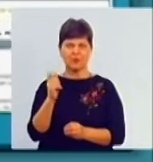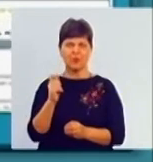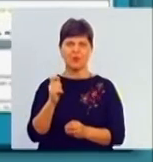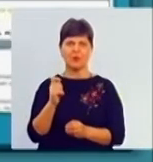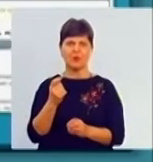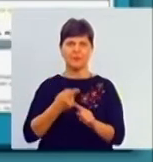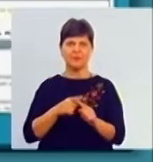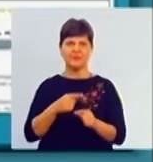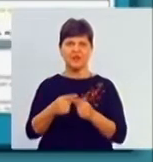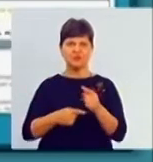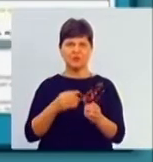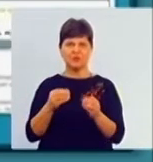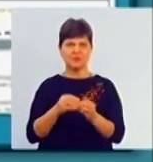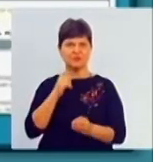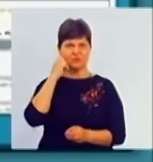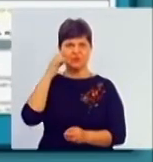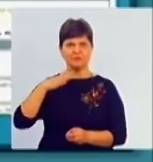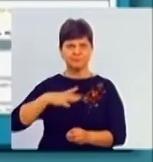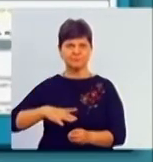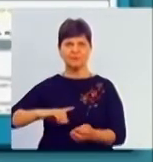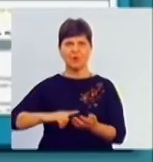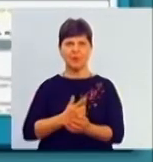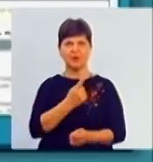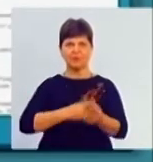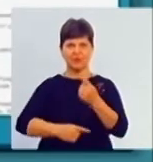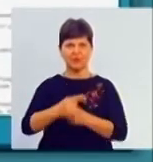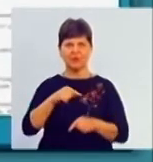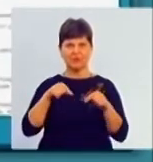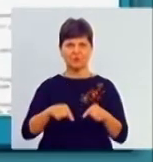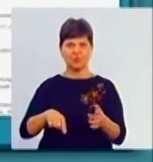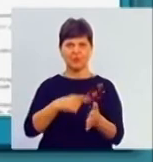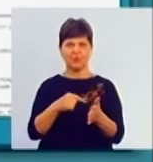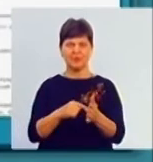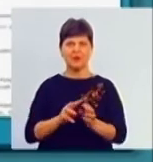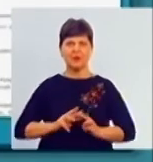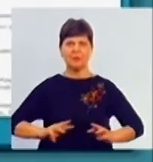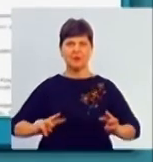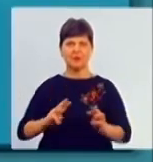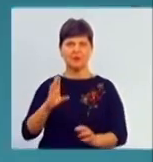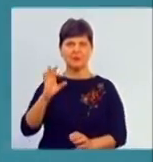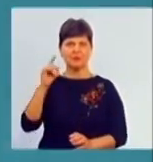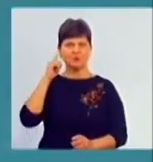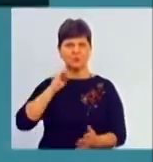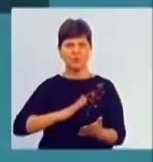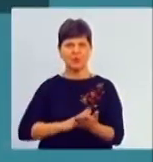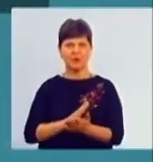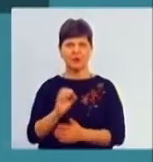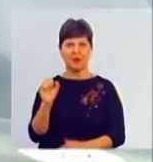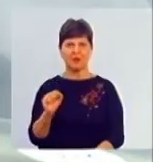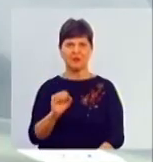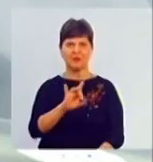через 10 років нам доведеться знову повертатися до цього питання. Міністр соціальної політики Андрій Рева.